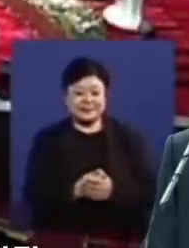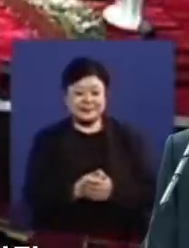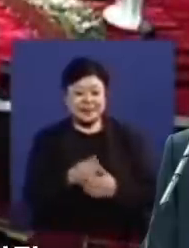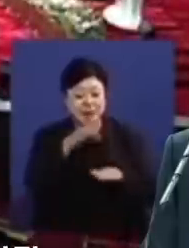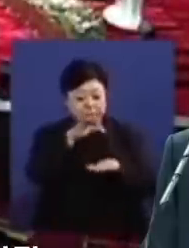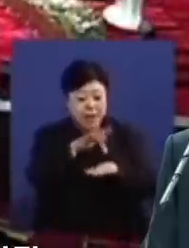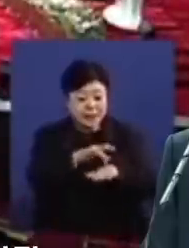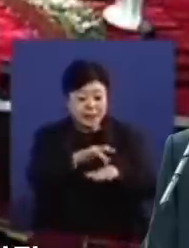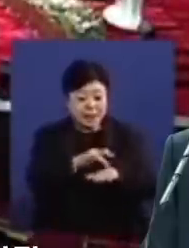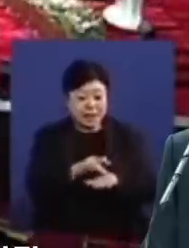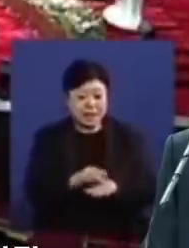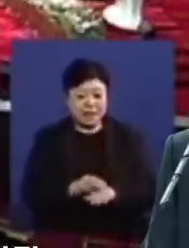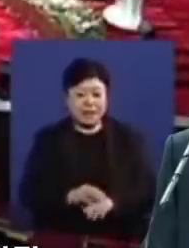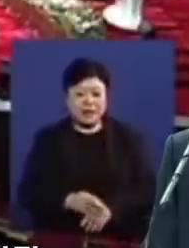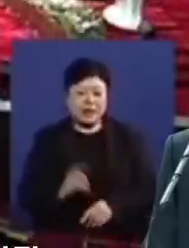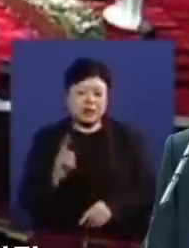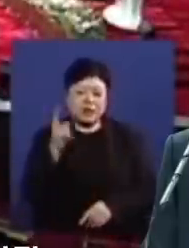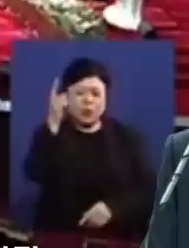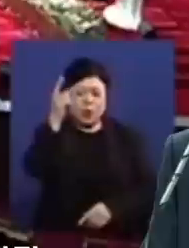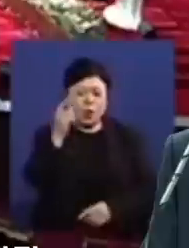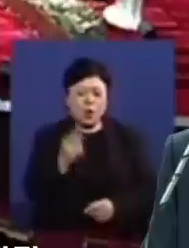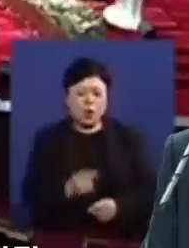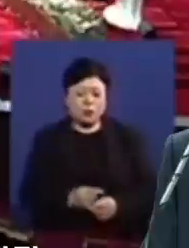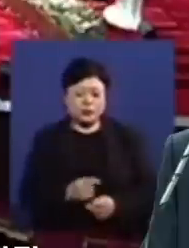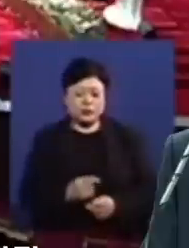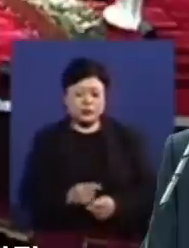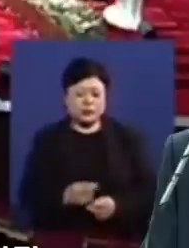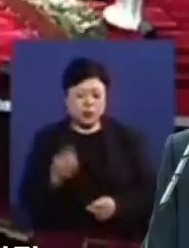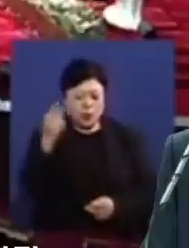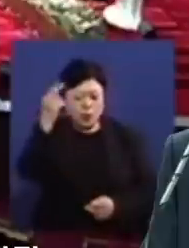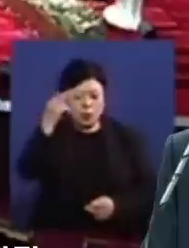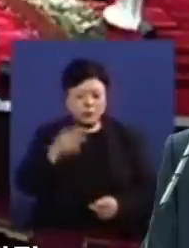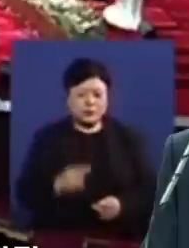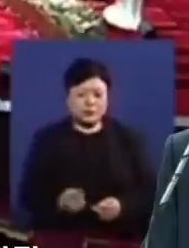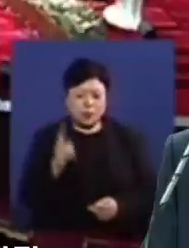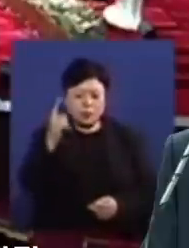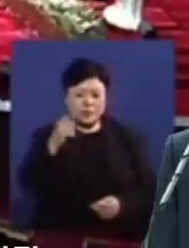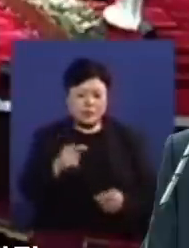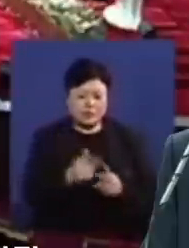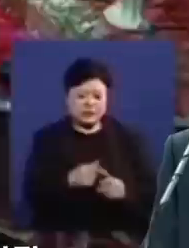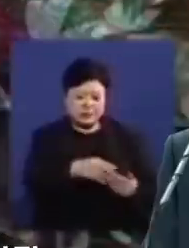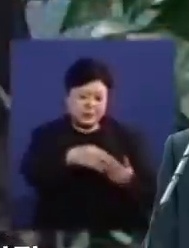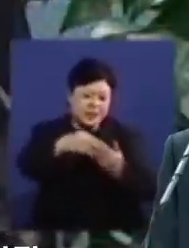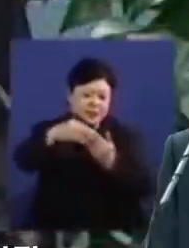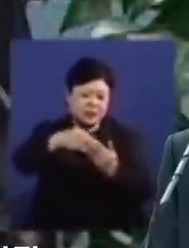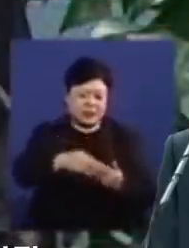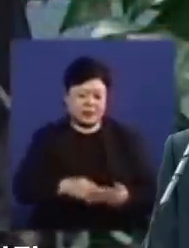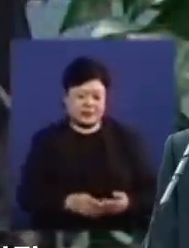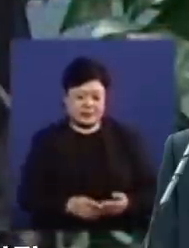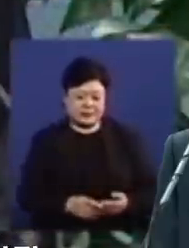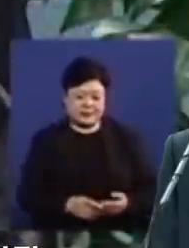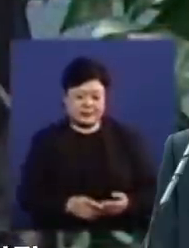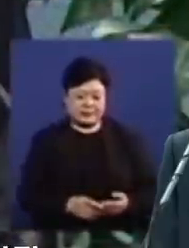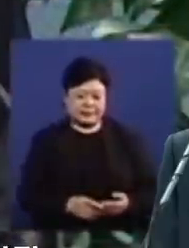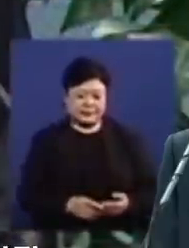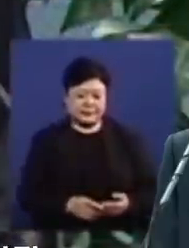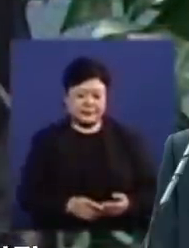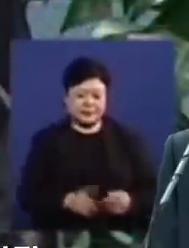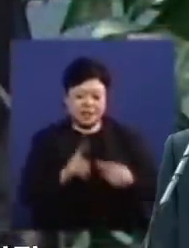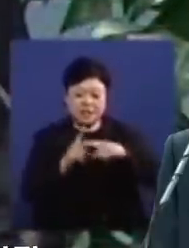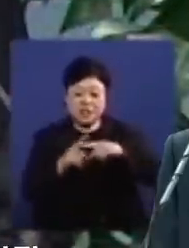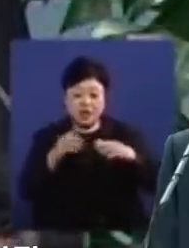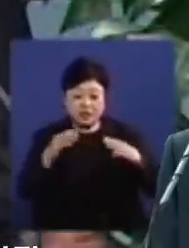마귀가 높은 뾰충탑을 예수님을 데리고 올라갔습니다. 뾰충탑이라는 것은 다른 것도 아닌